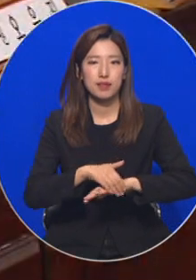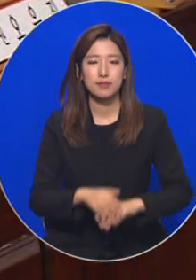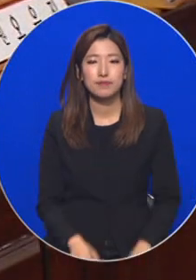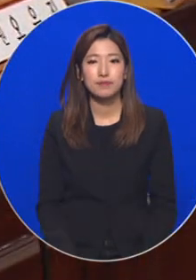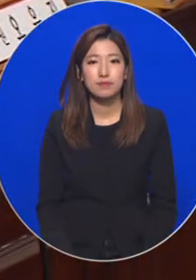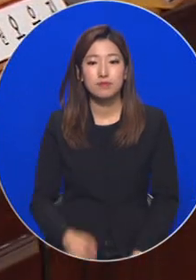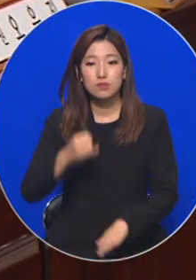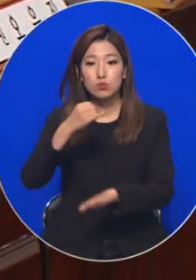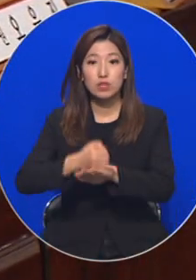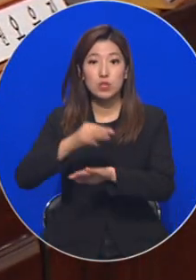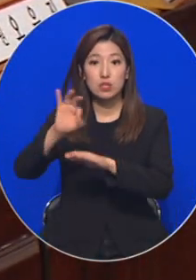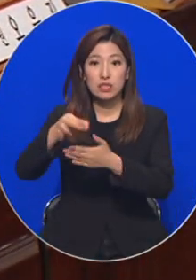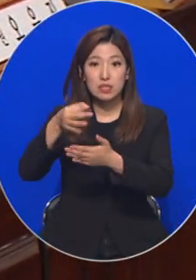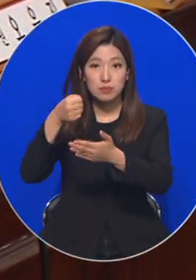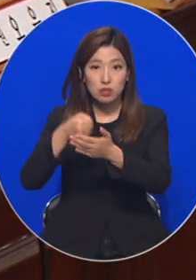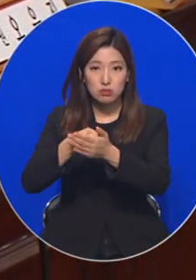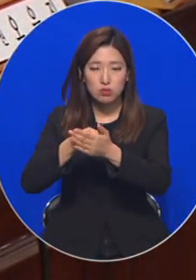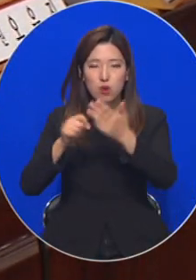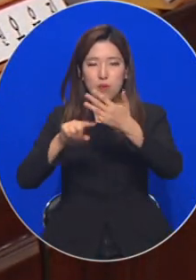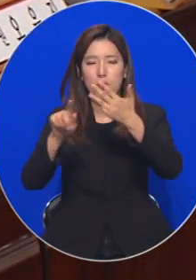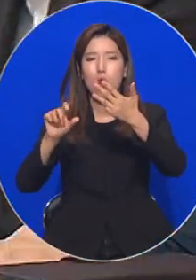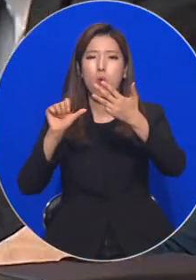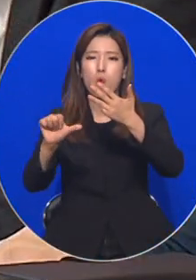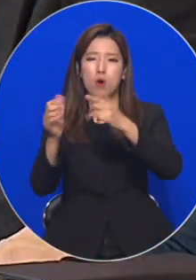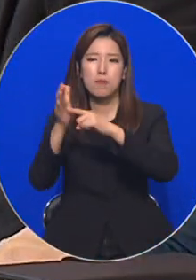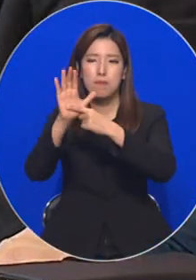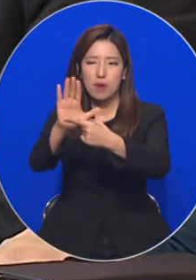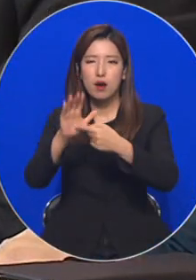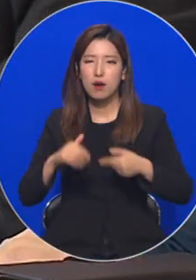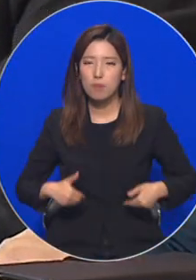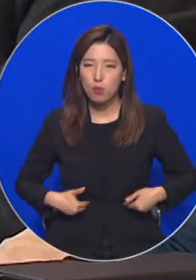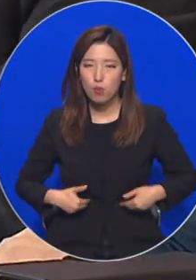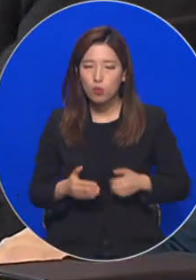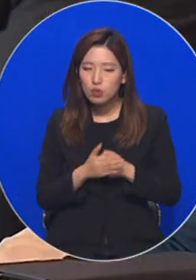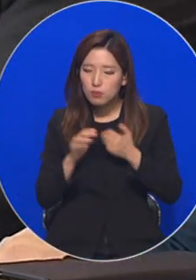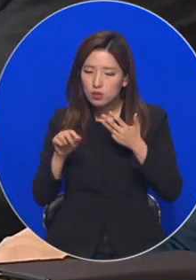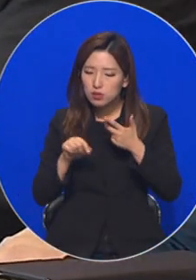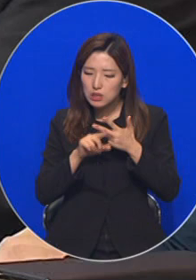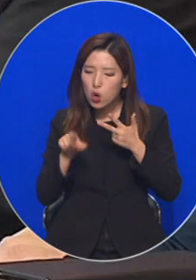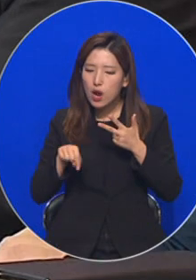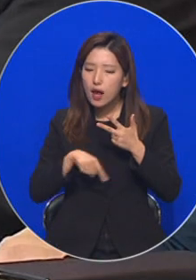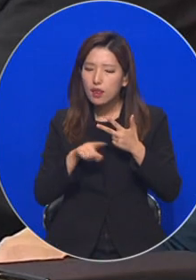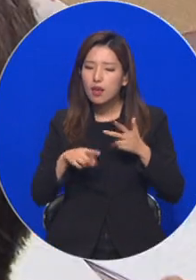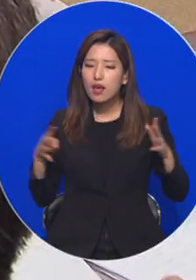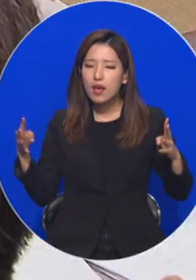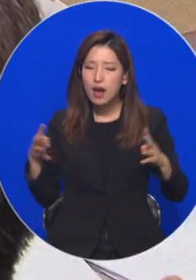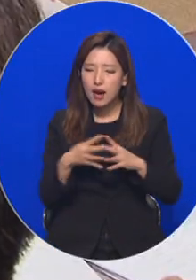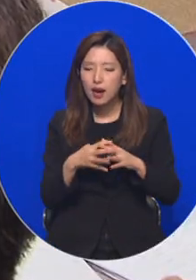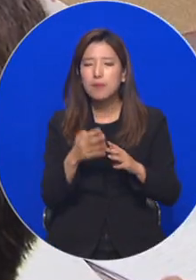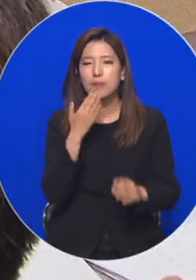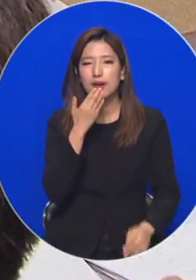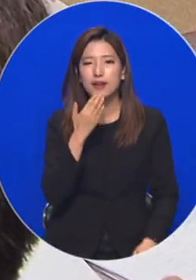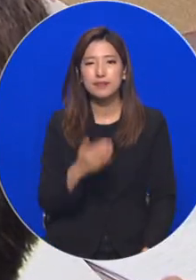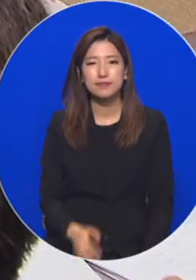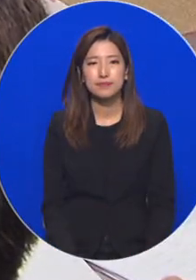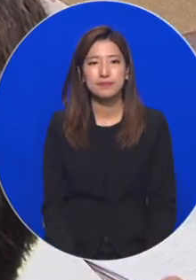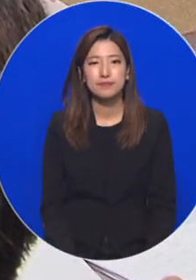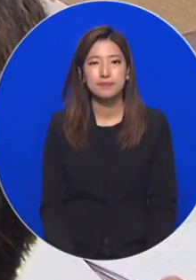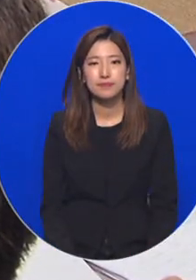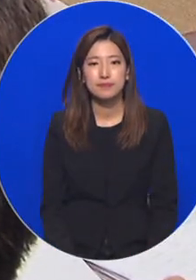5일까지인 만큼 최저임금 심의는 늦어도 이달 중순까지 마무리될 것으로 보입니다. KTV 임소영입니다.